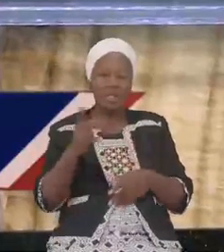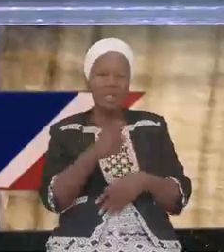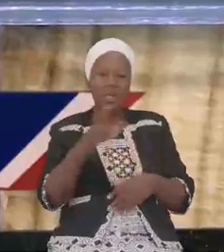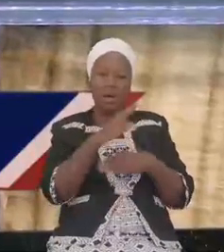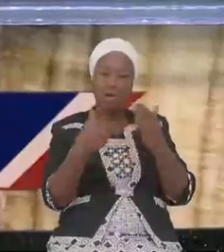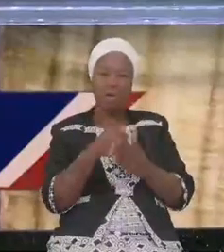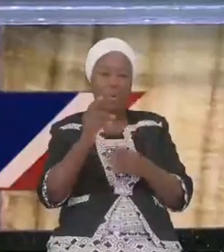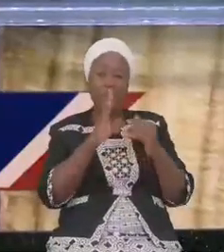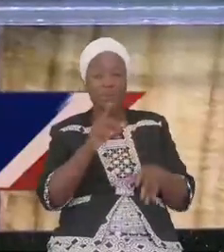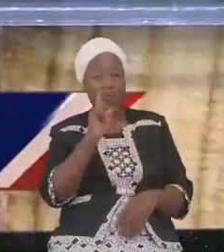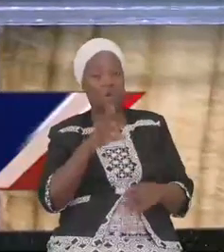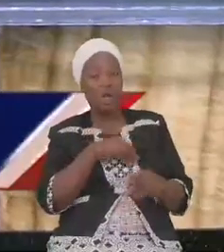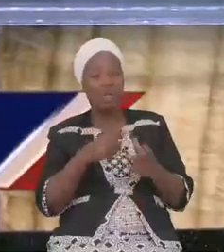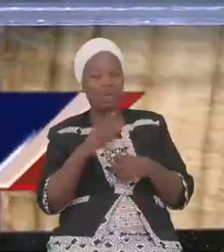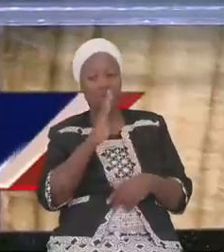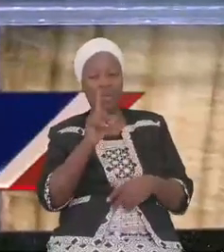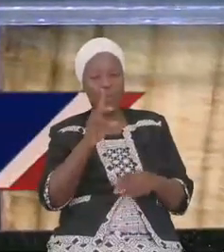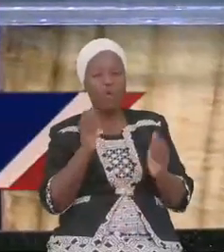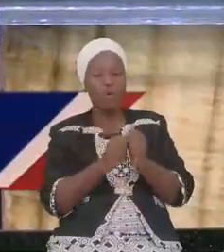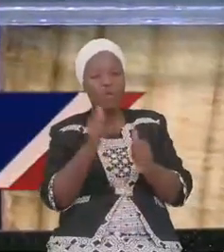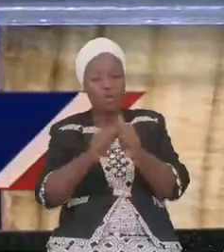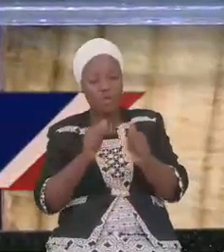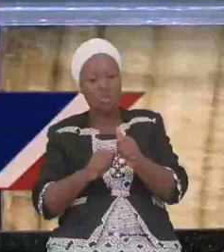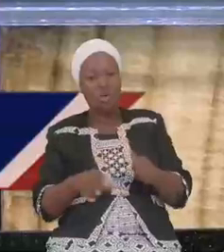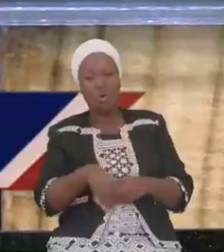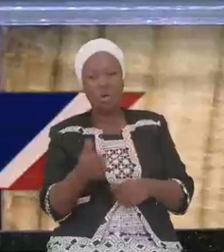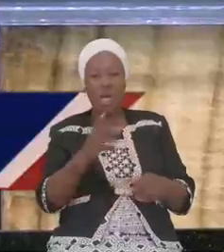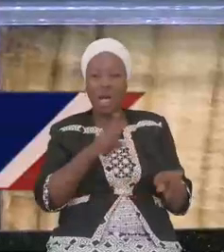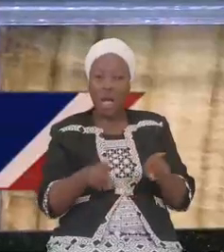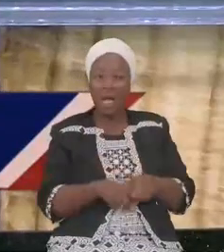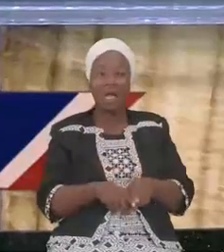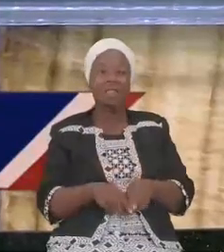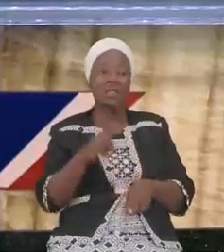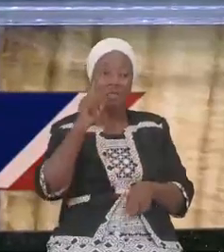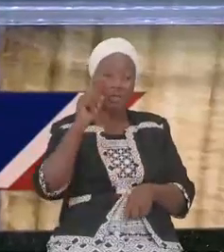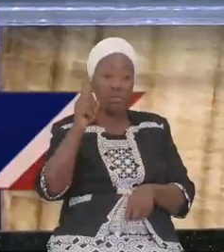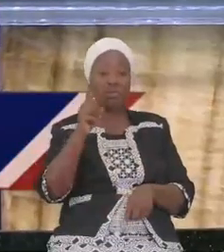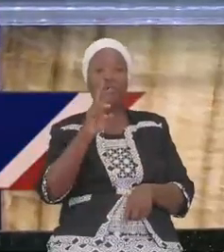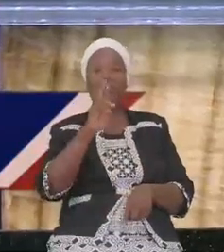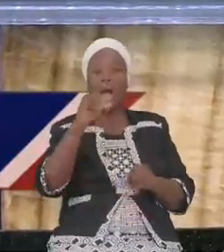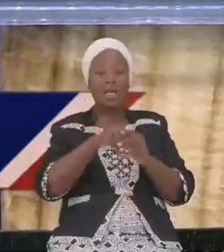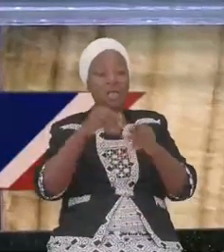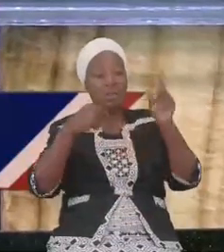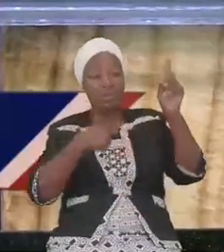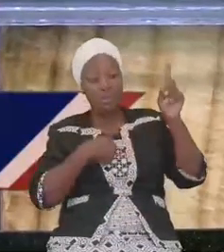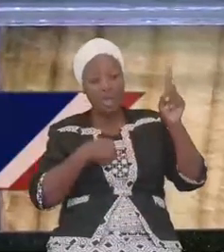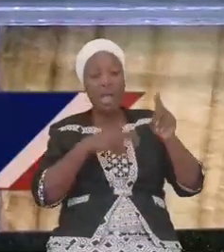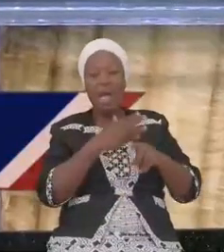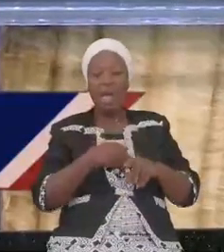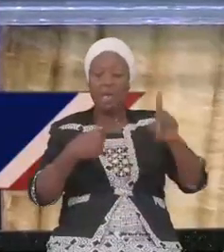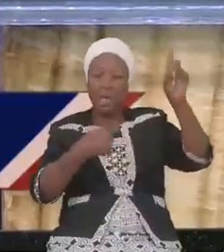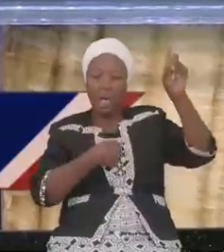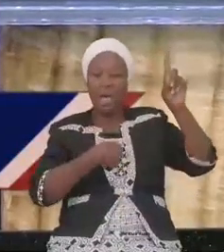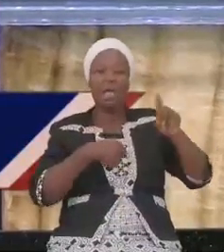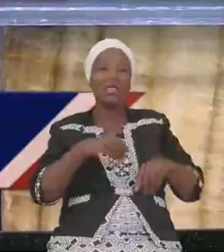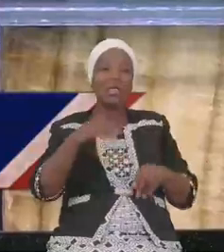Afin que tout soit un, nous sommes un, l'un avec l'autre. Comme toi, Père, tu es en moi, et